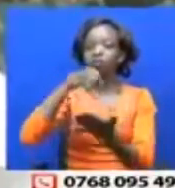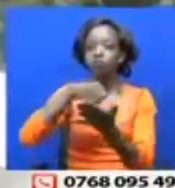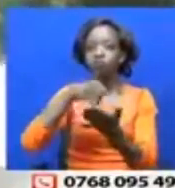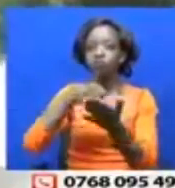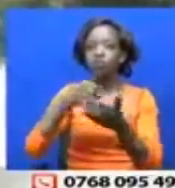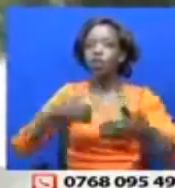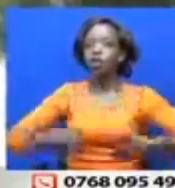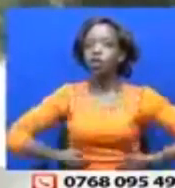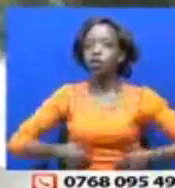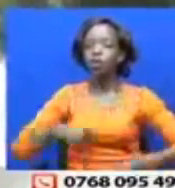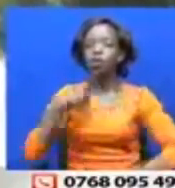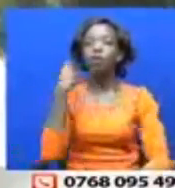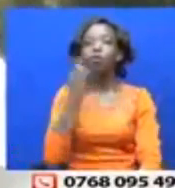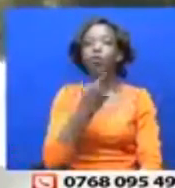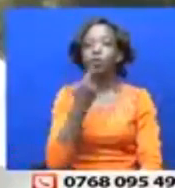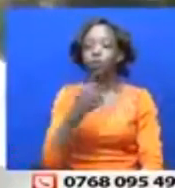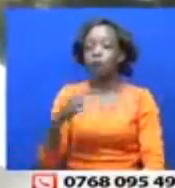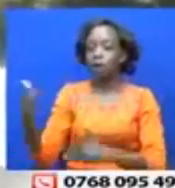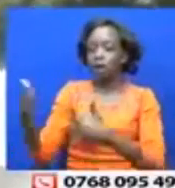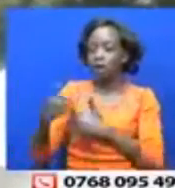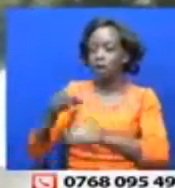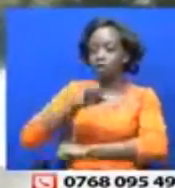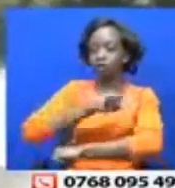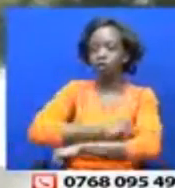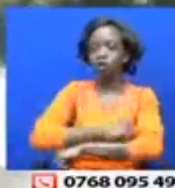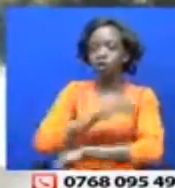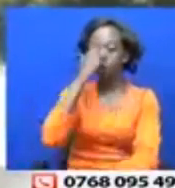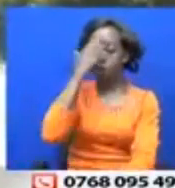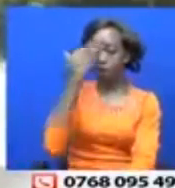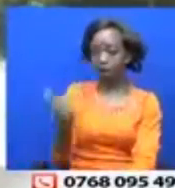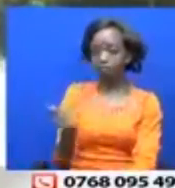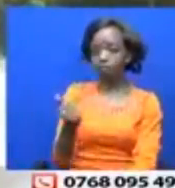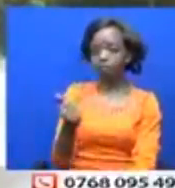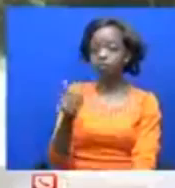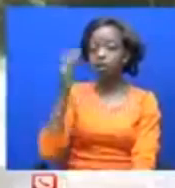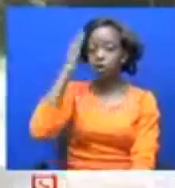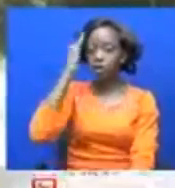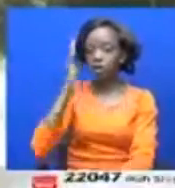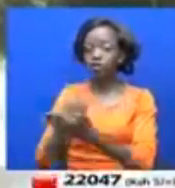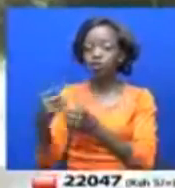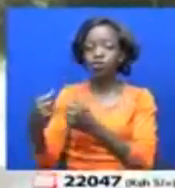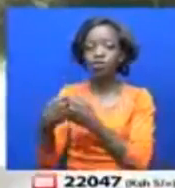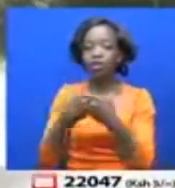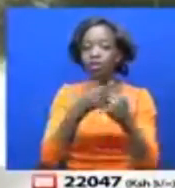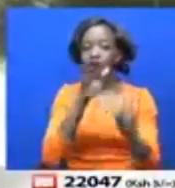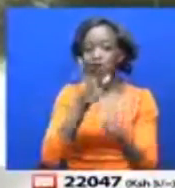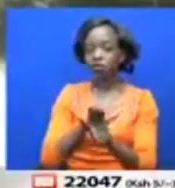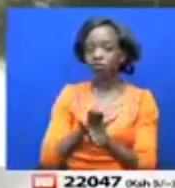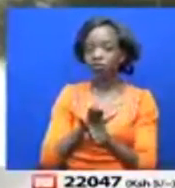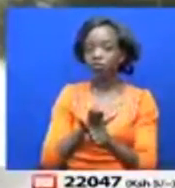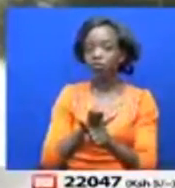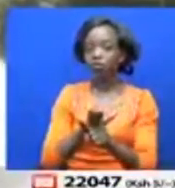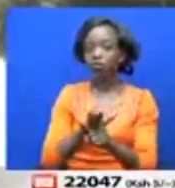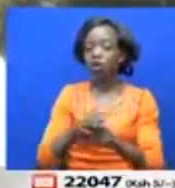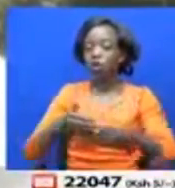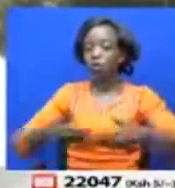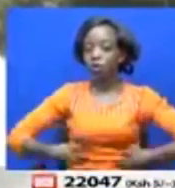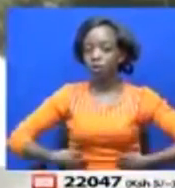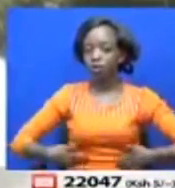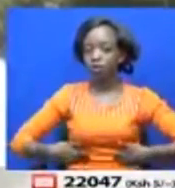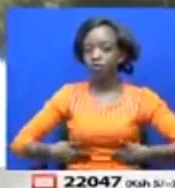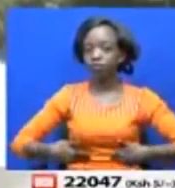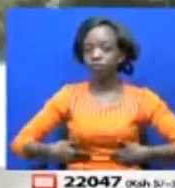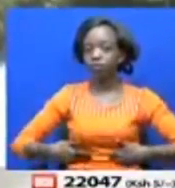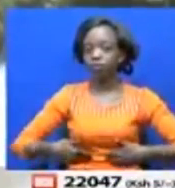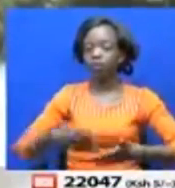vijana ambao wako karibu na chuo, kwa sababu unajua kuna changamoto sana kubwa sana ya vijana.